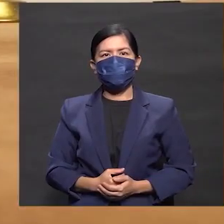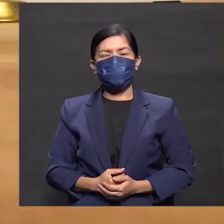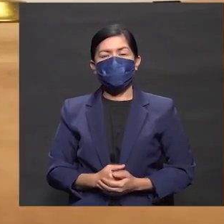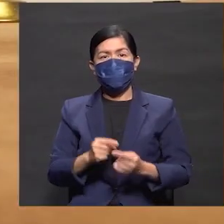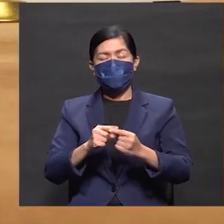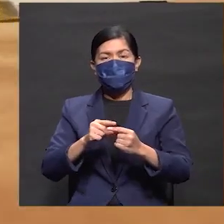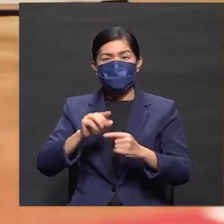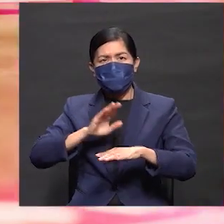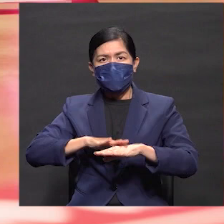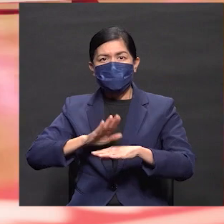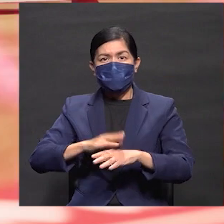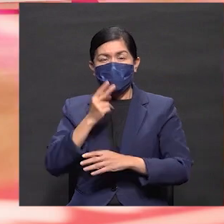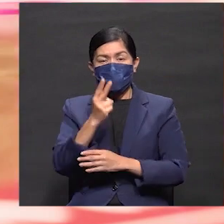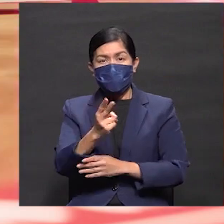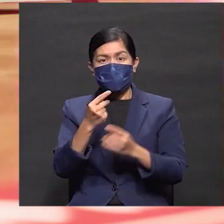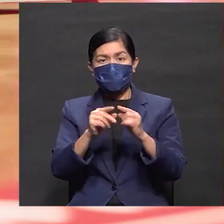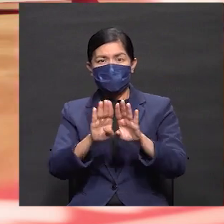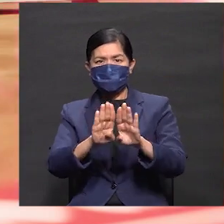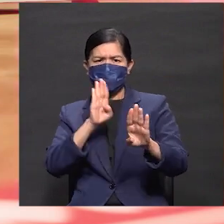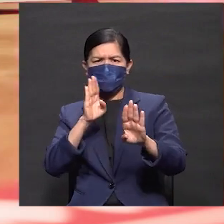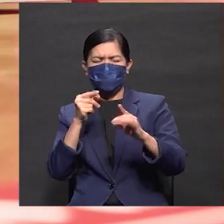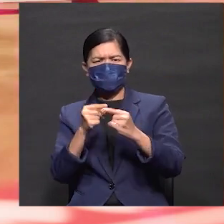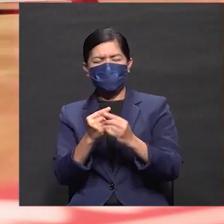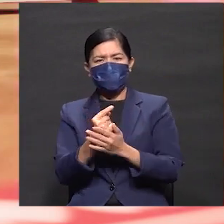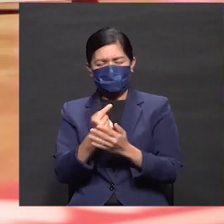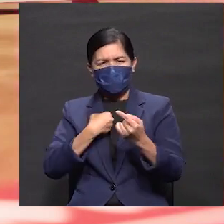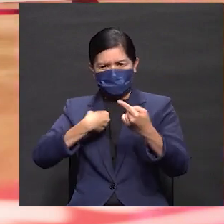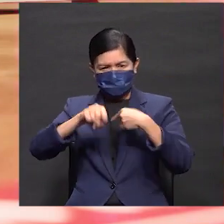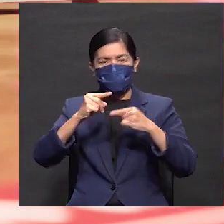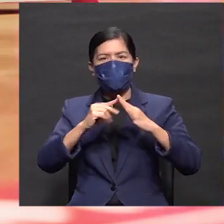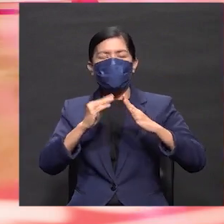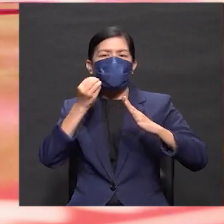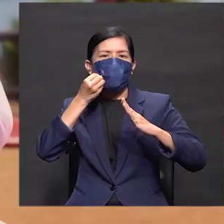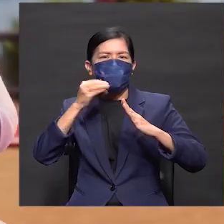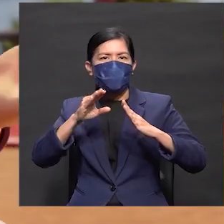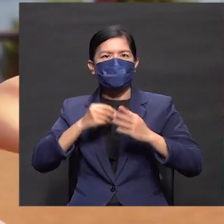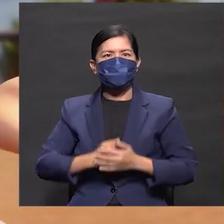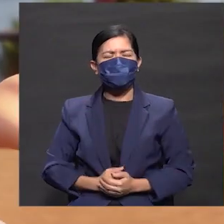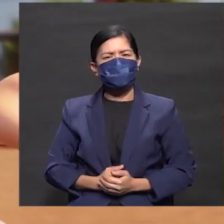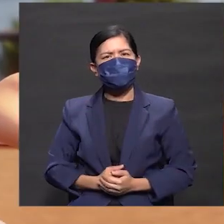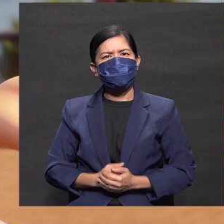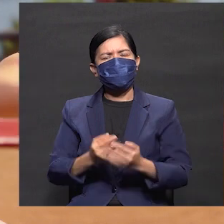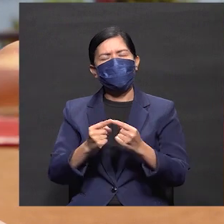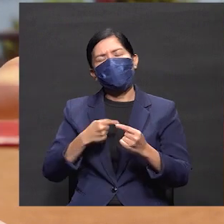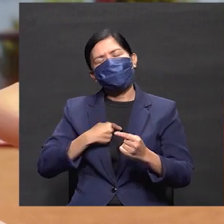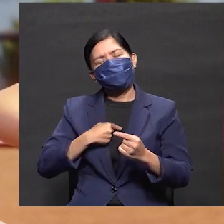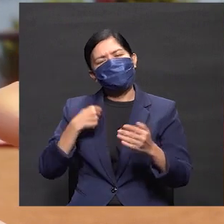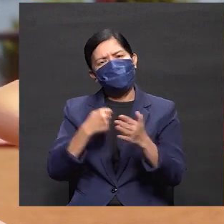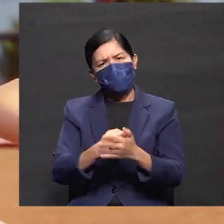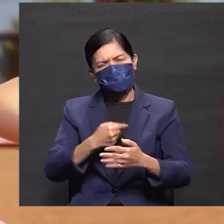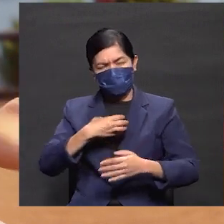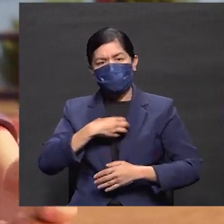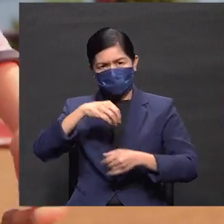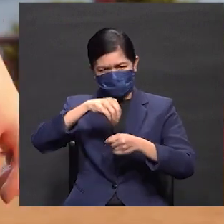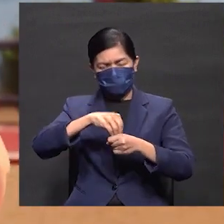เมฆๆนั่นประตูมิติจะเปิดแล้วได้เวลากลับกันแล้ว ว้ายังไม่อยากจะกลับเลย